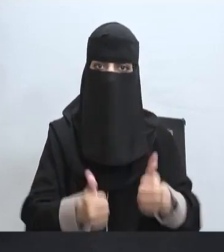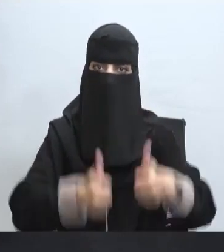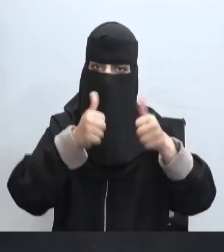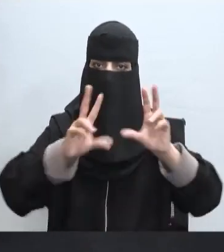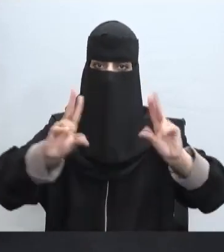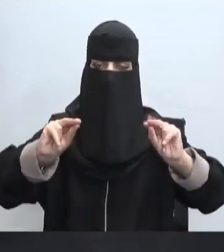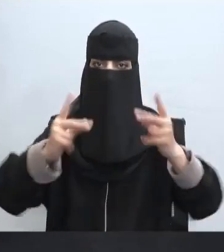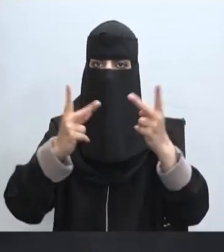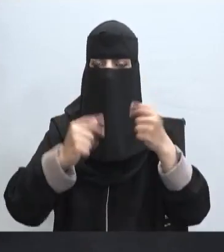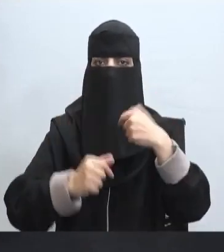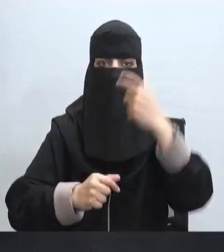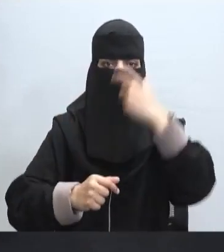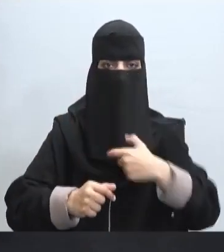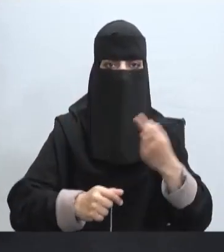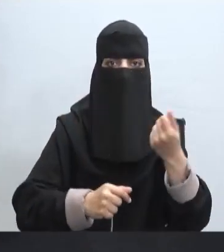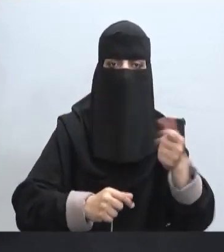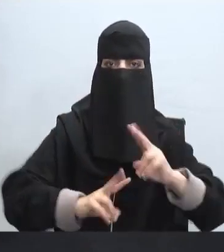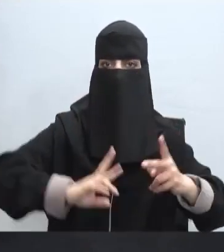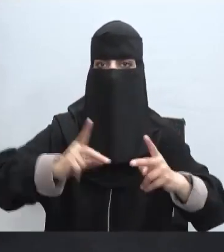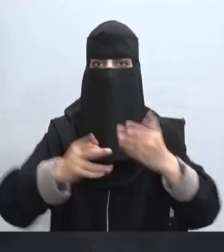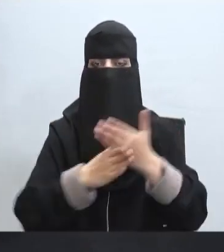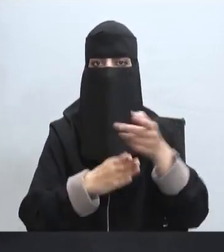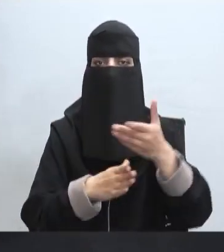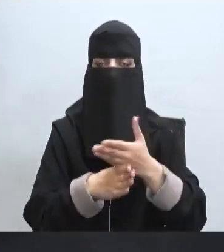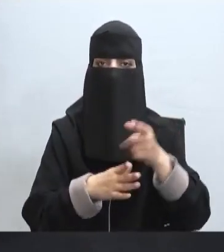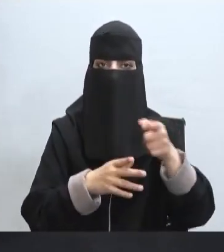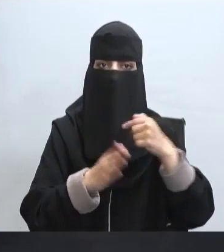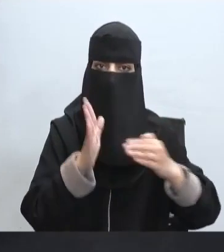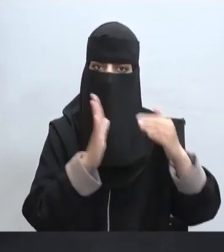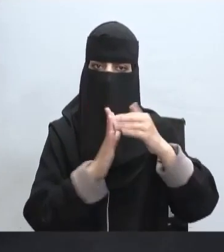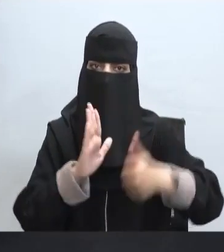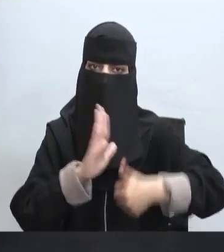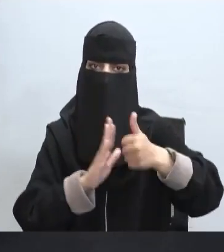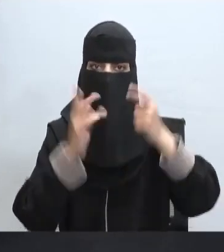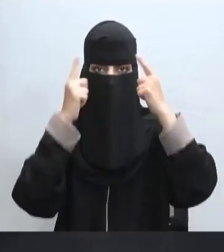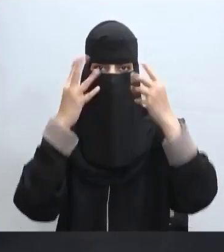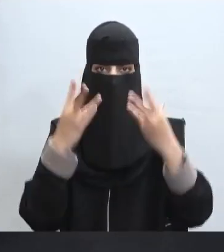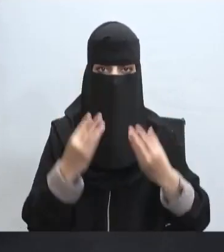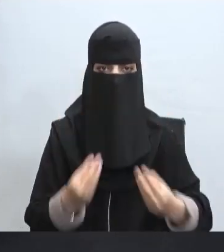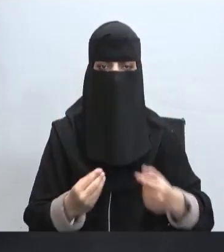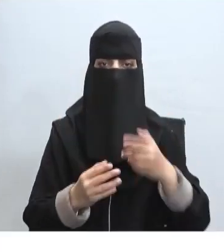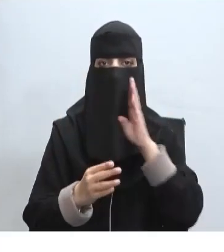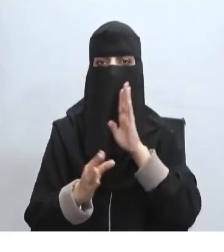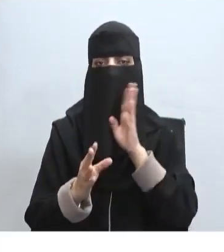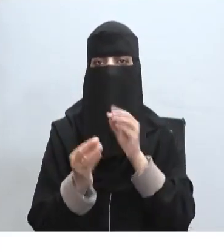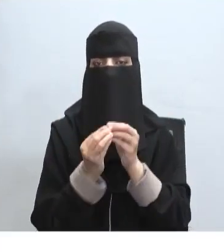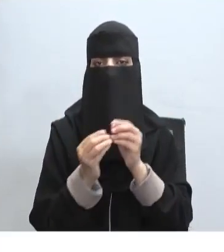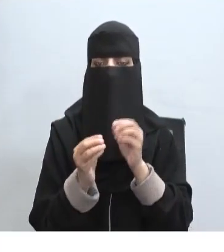سواء الشخصيه او الماليه المختلفه والتي بالتالي تحقق لك الحياه الكريمه التي